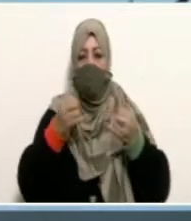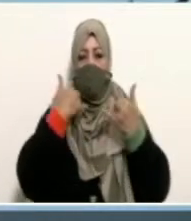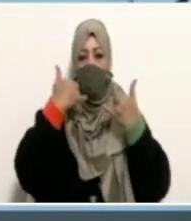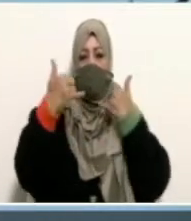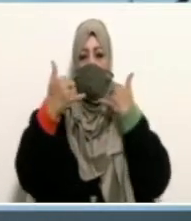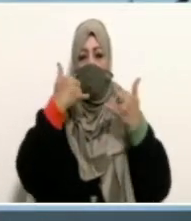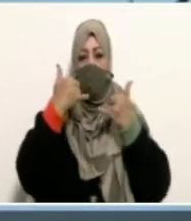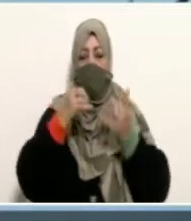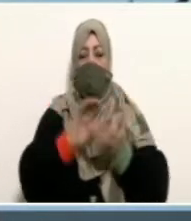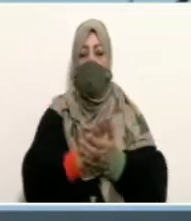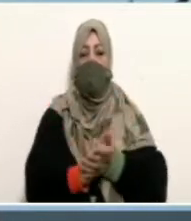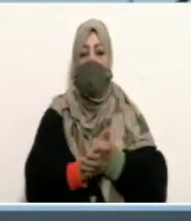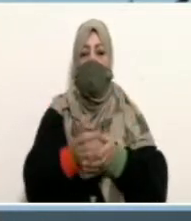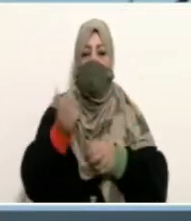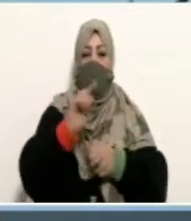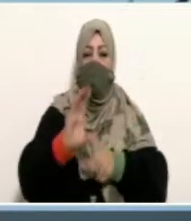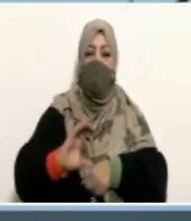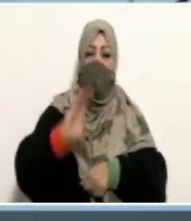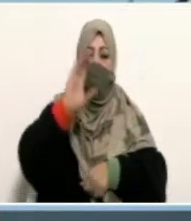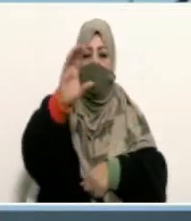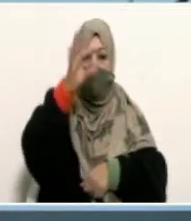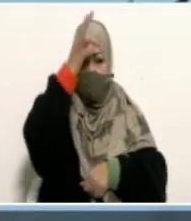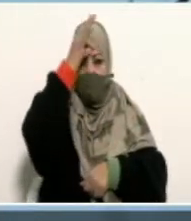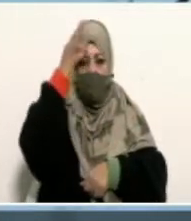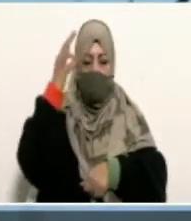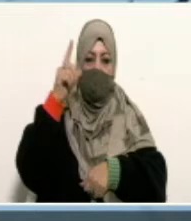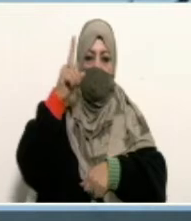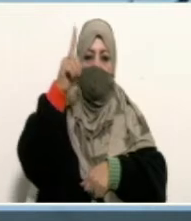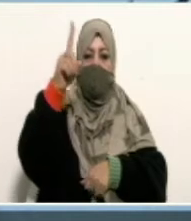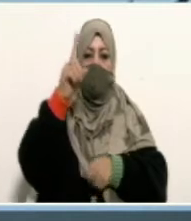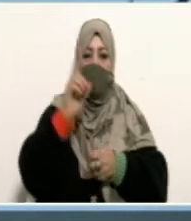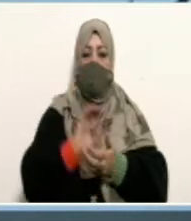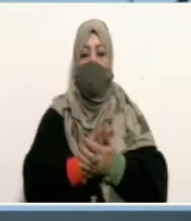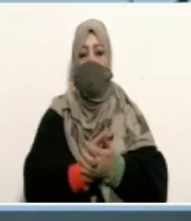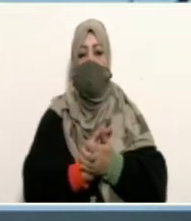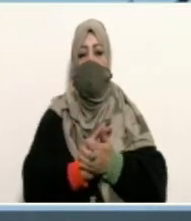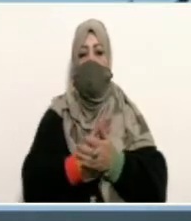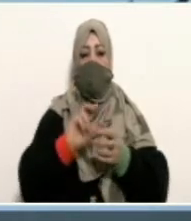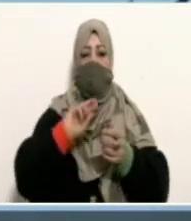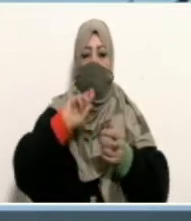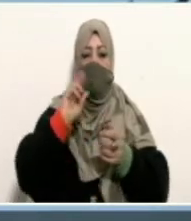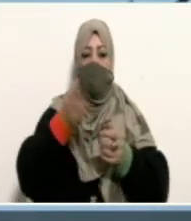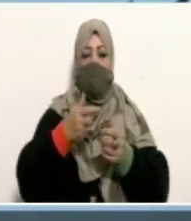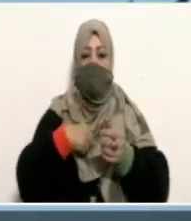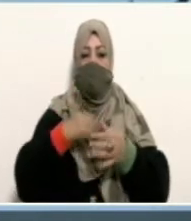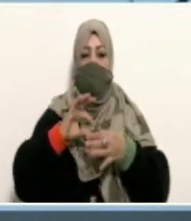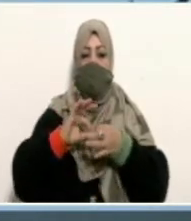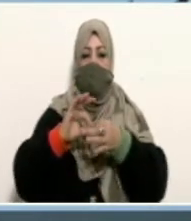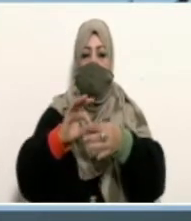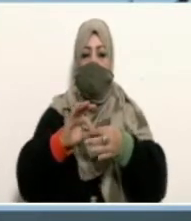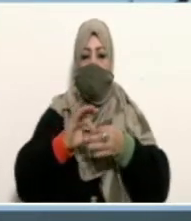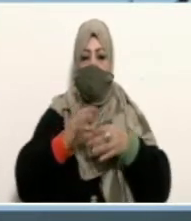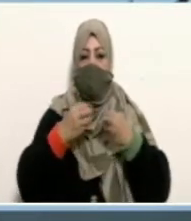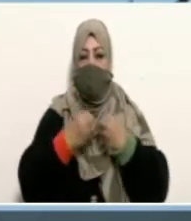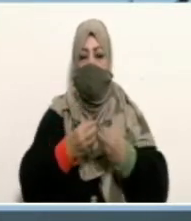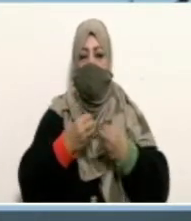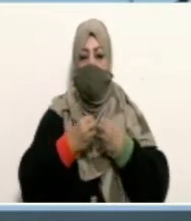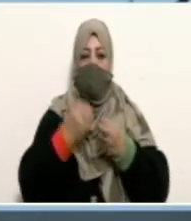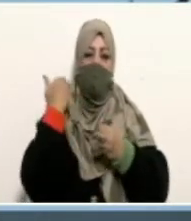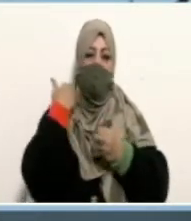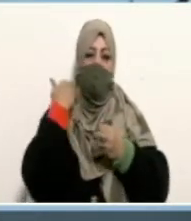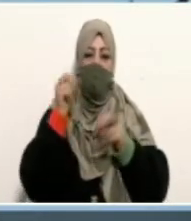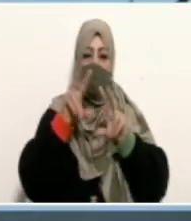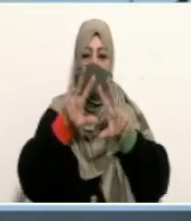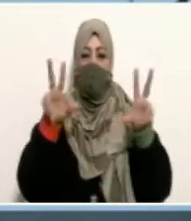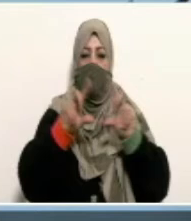تعالى، وذلك من خلال التواصل بكم معنا عبر أرقام البرنامج الظاهرة عندكم على الشاشة،